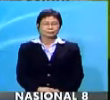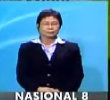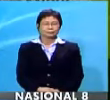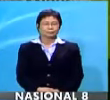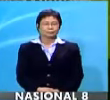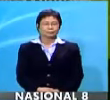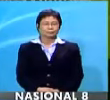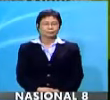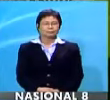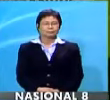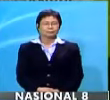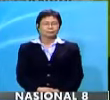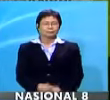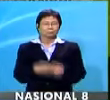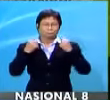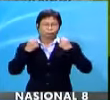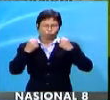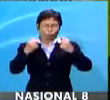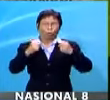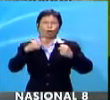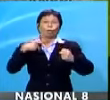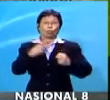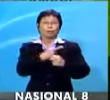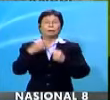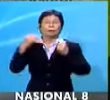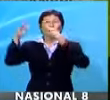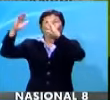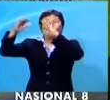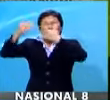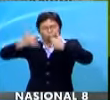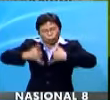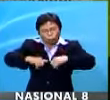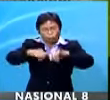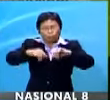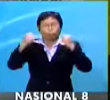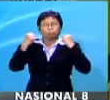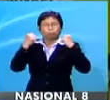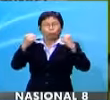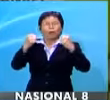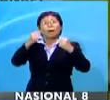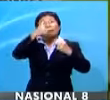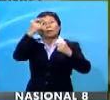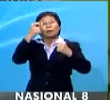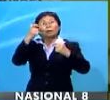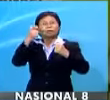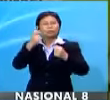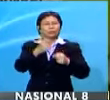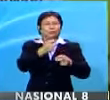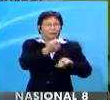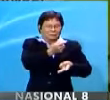STR and STR in resp to the